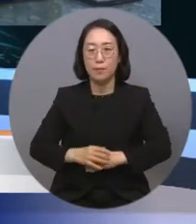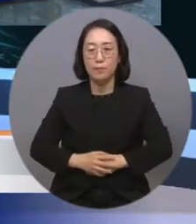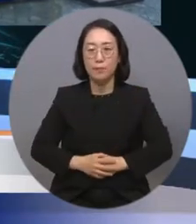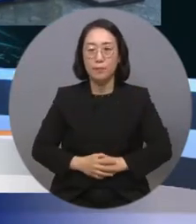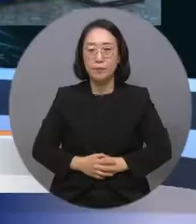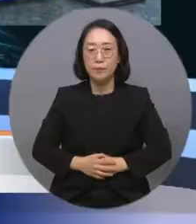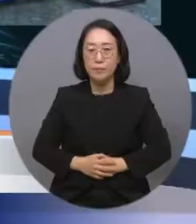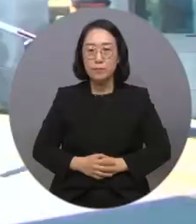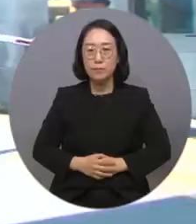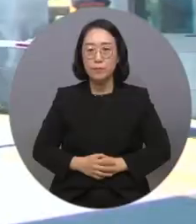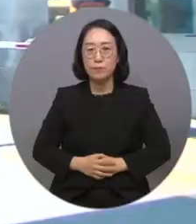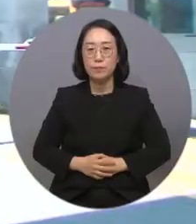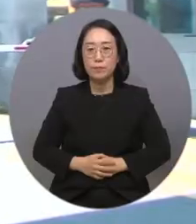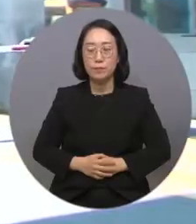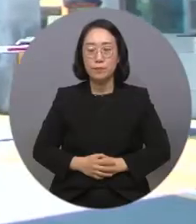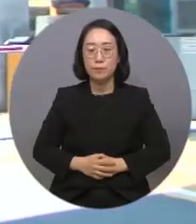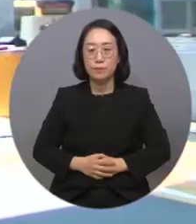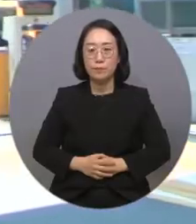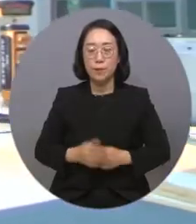보도합니다.